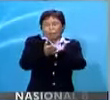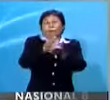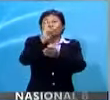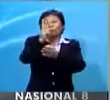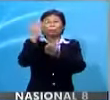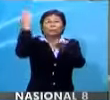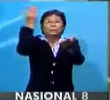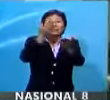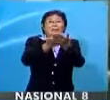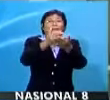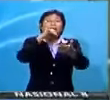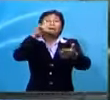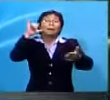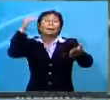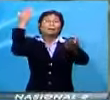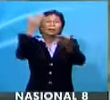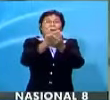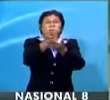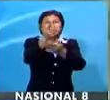di perairgaraalam